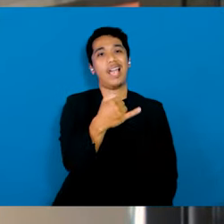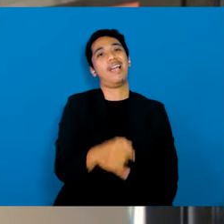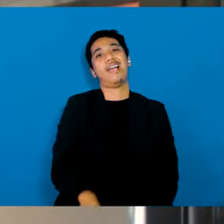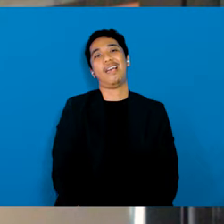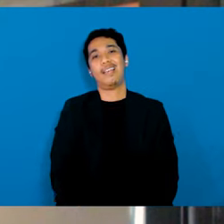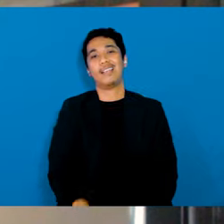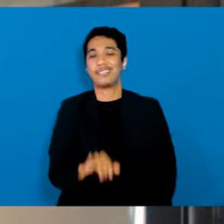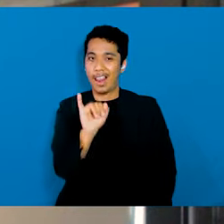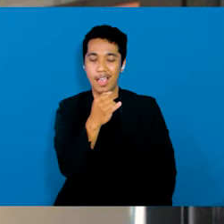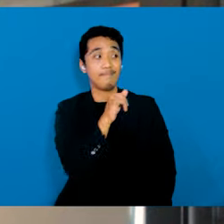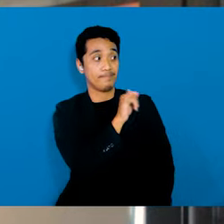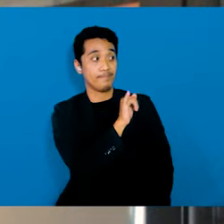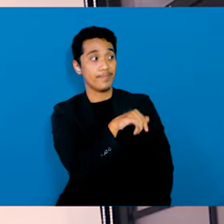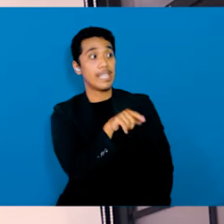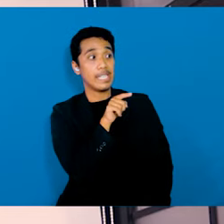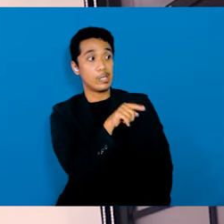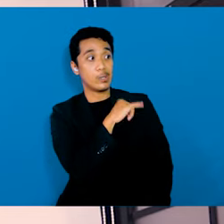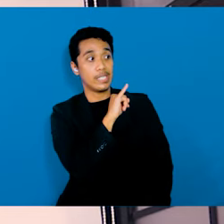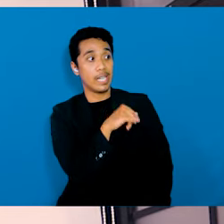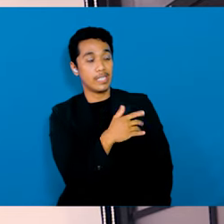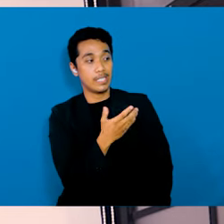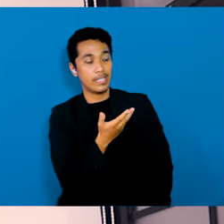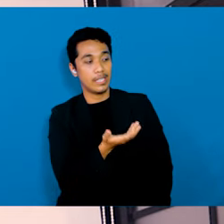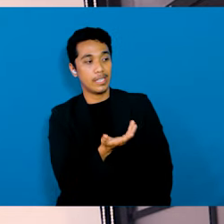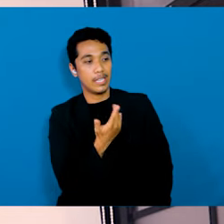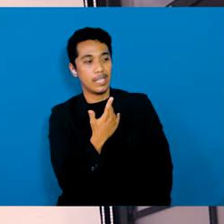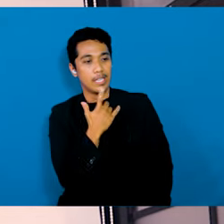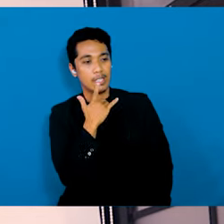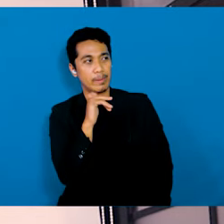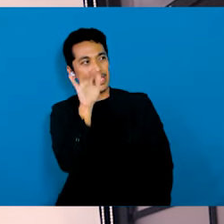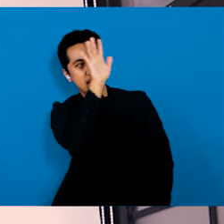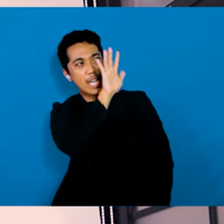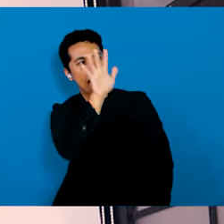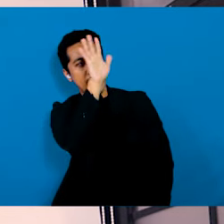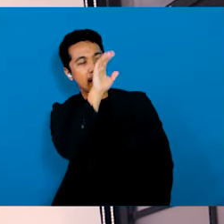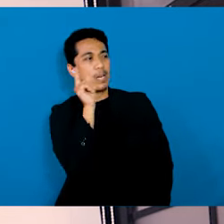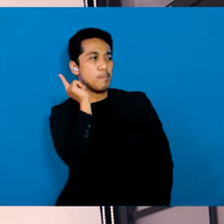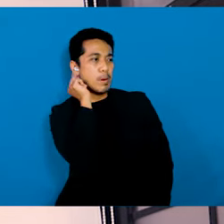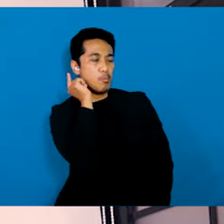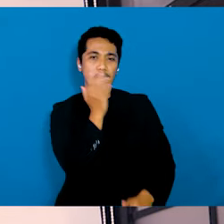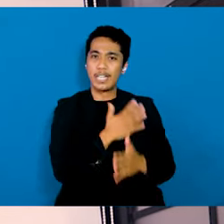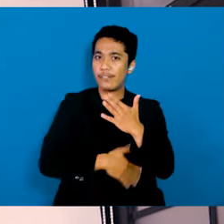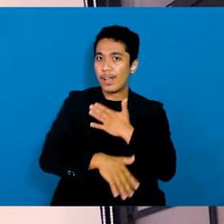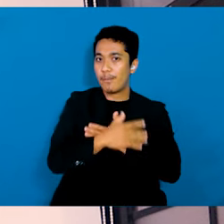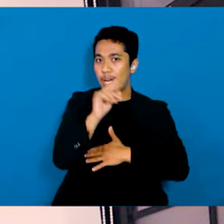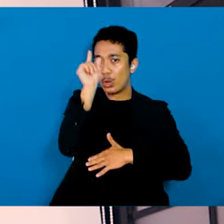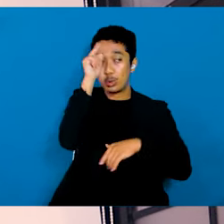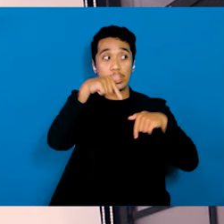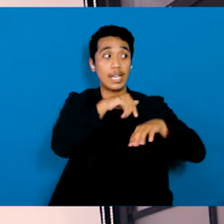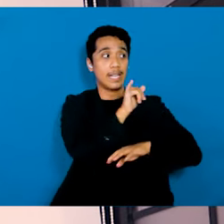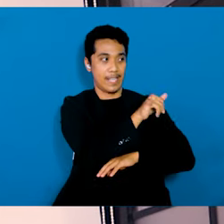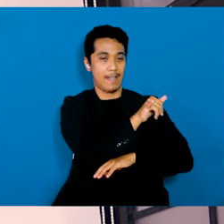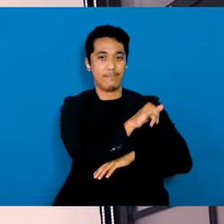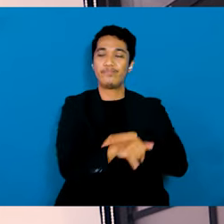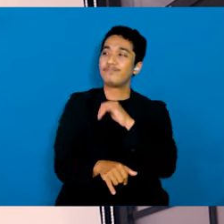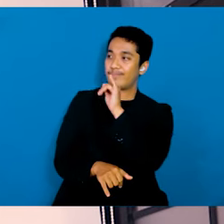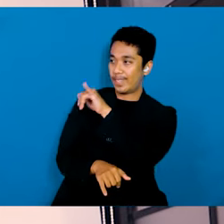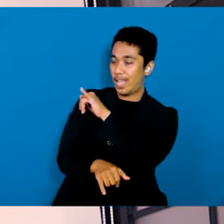itu satu hal yang salah. Itu jadi ini, ya, sekalian gambaran perempuan difabel untuk saat ini, ya,